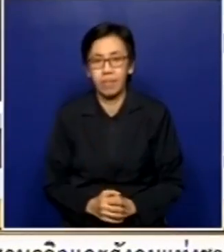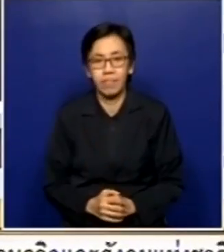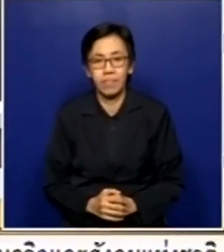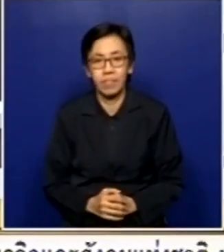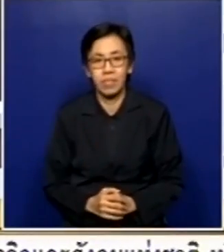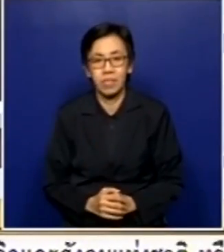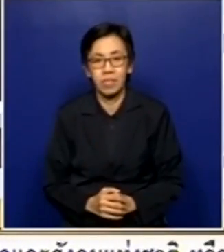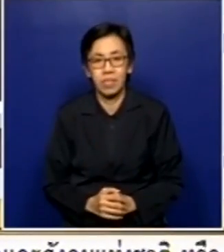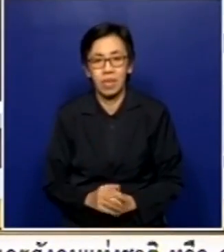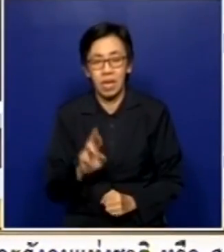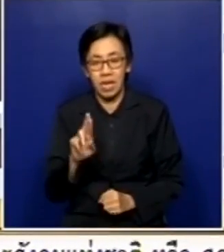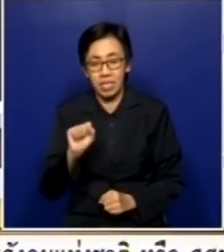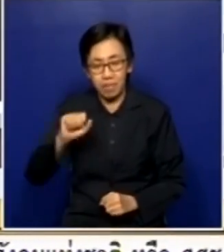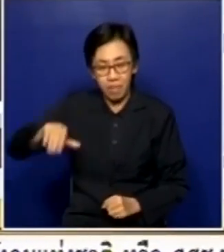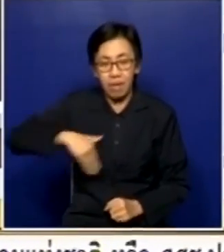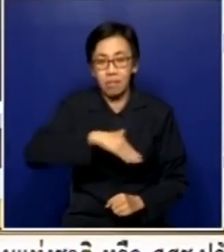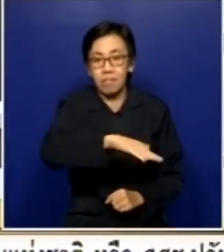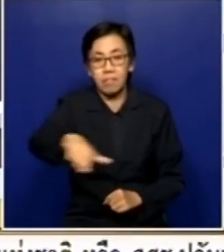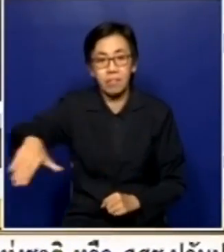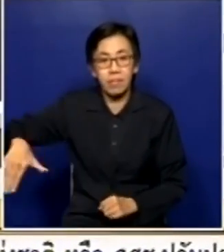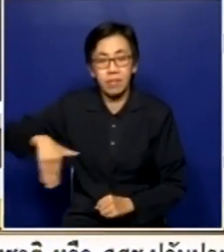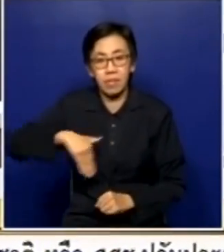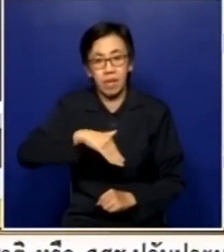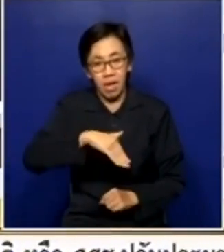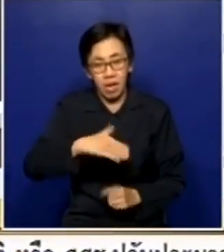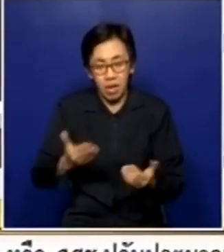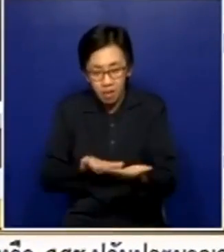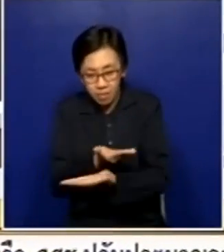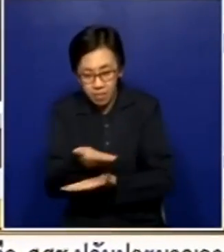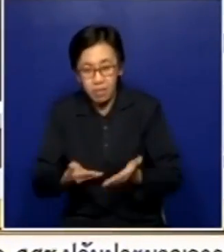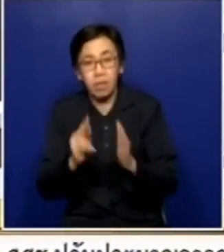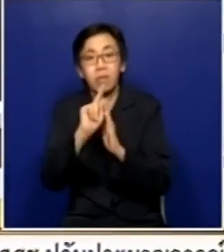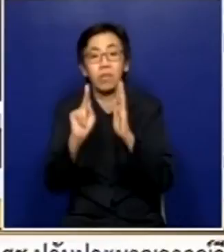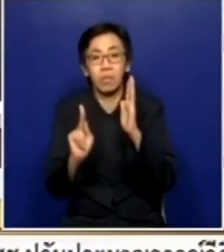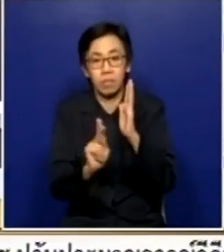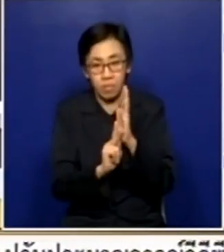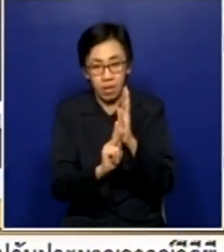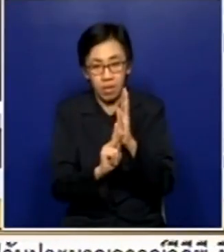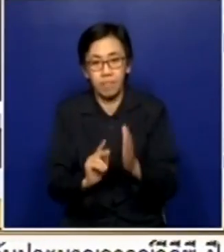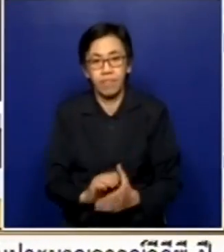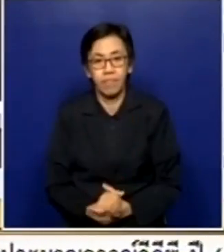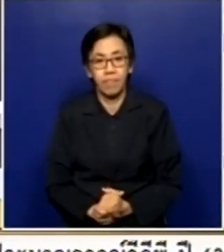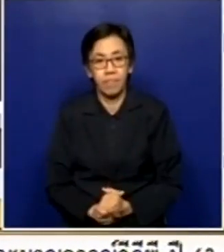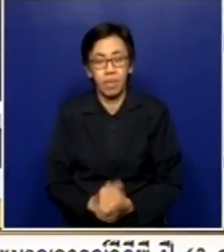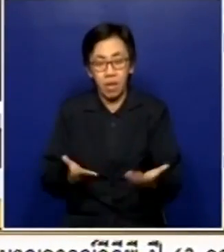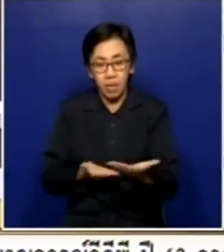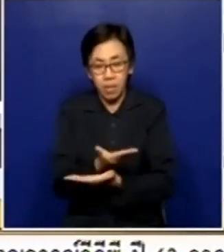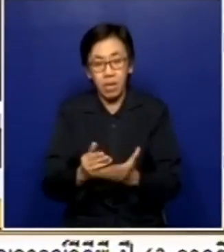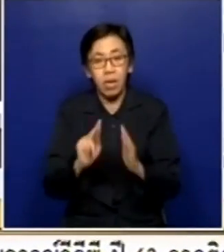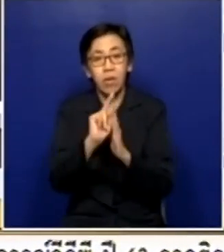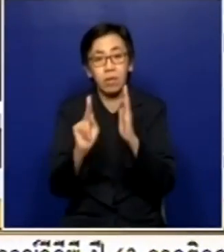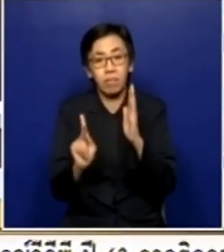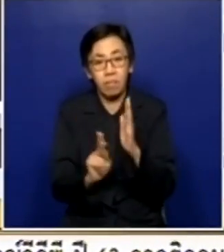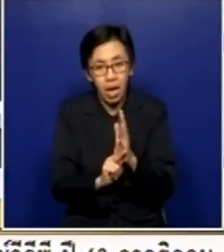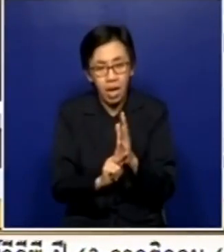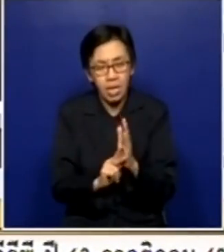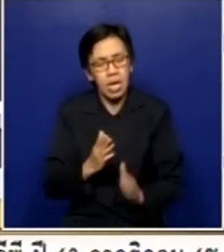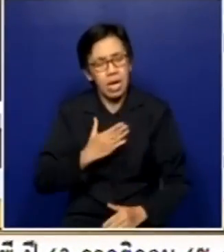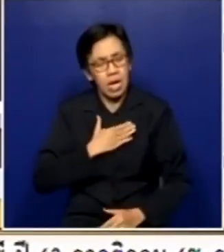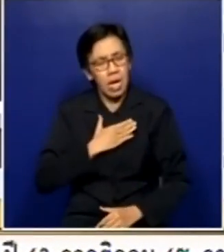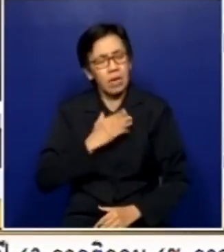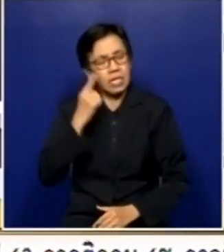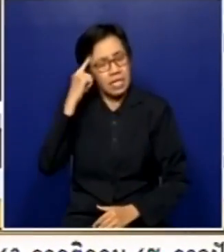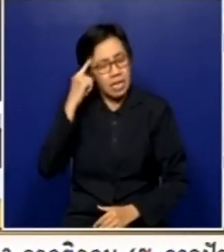เป็นสภาที่พิจารณากฎหมายเพราะฉะนั้นเจตนาเรามองออกว่า